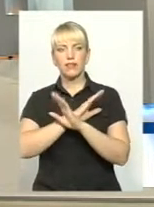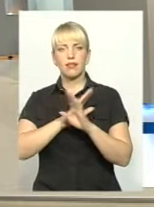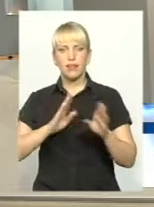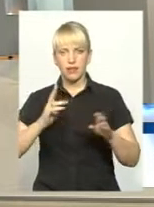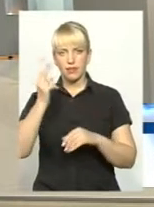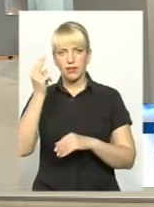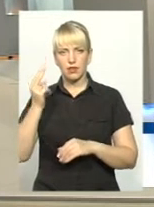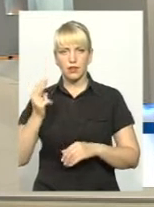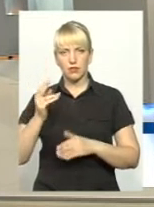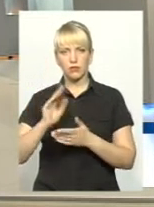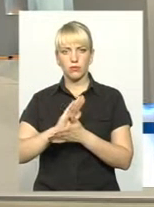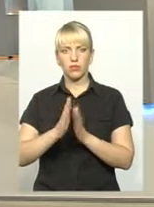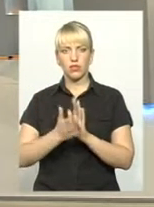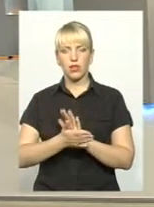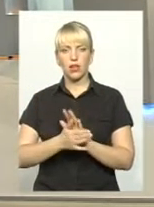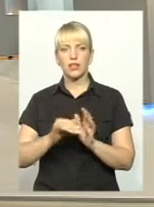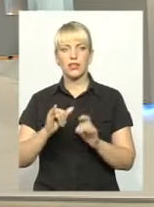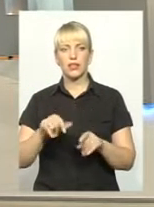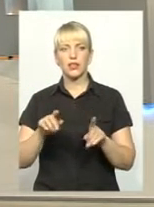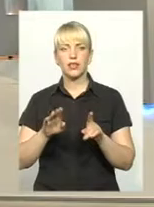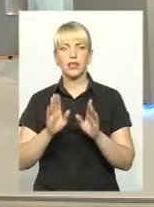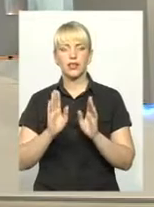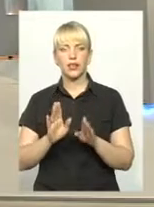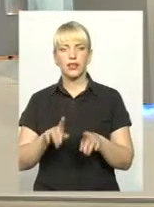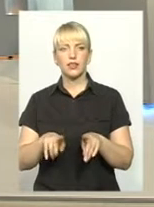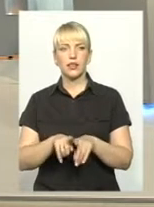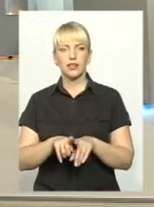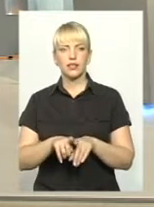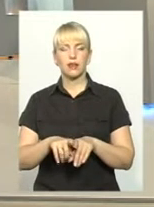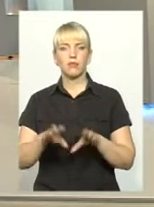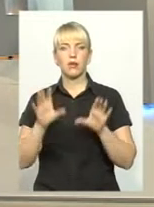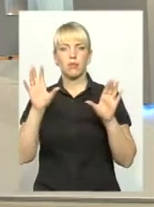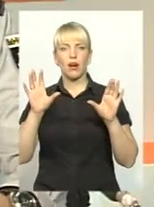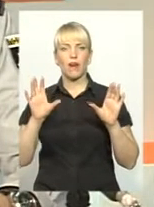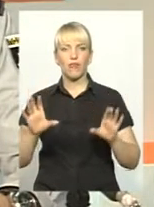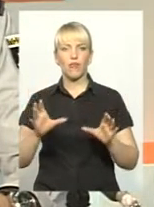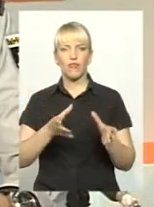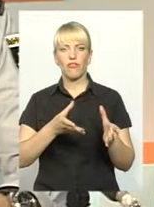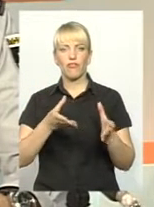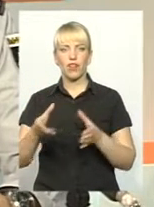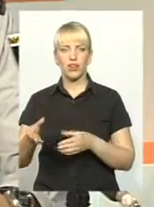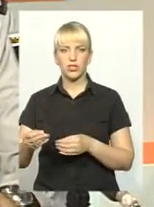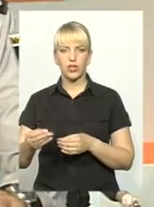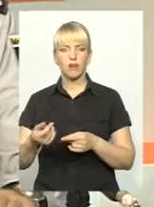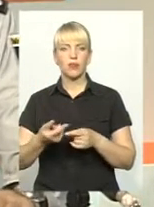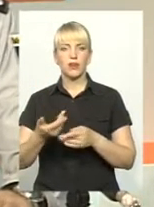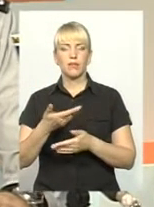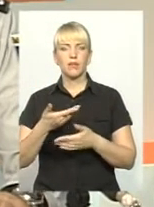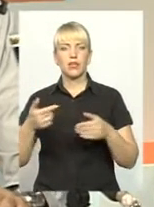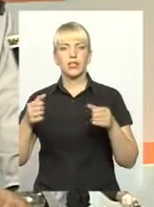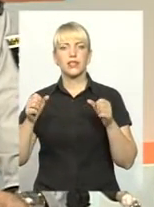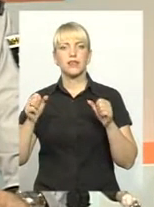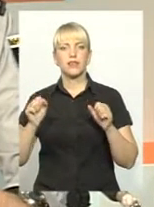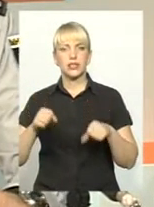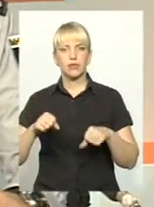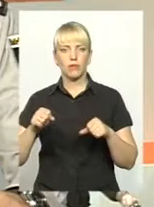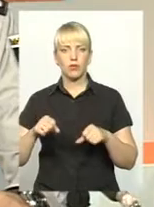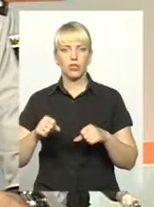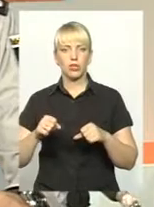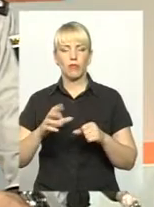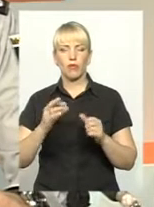що аналогічно тільки такими правовими важелями і превентивними заходами нам вдасться